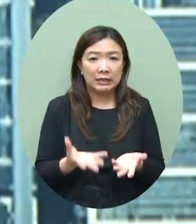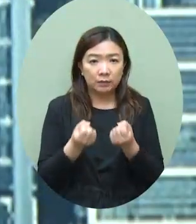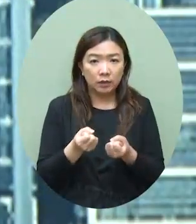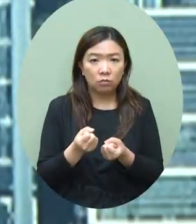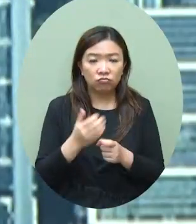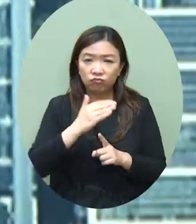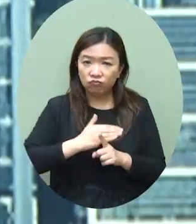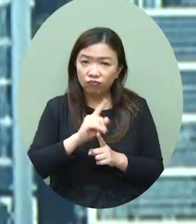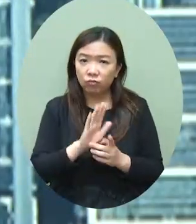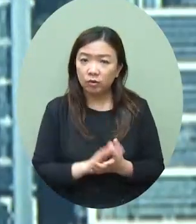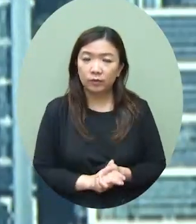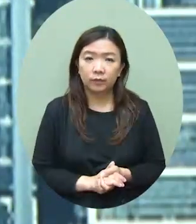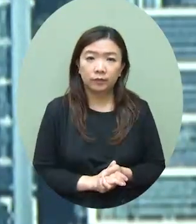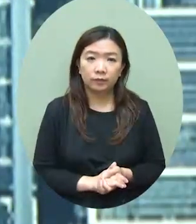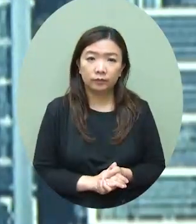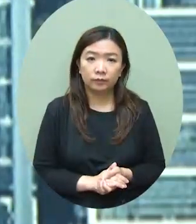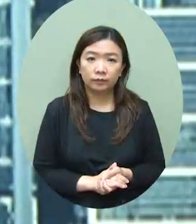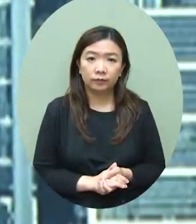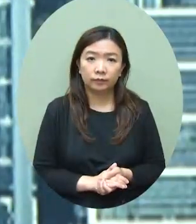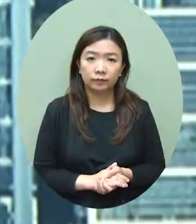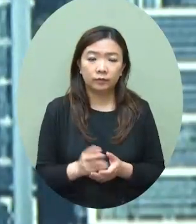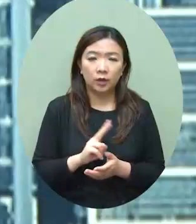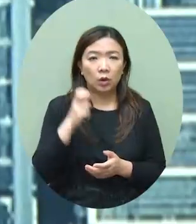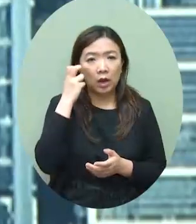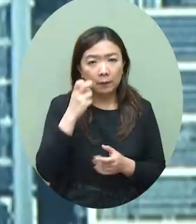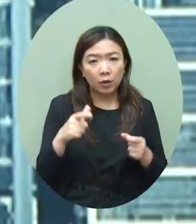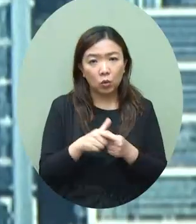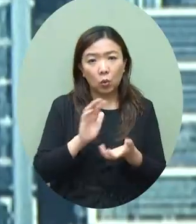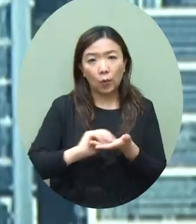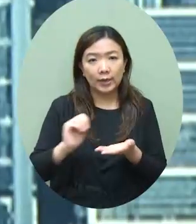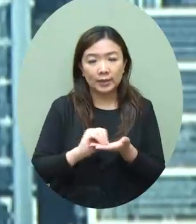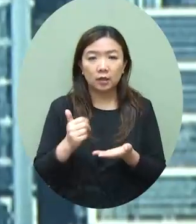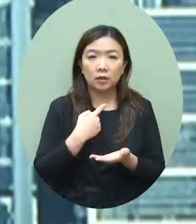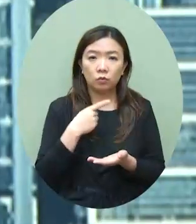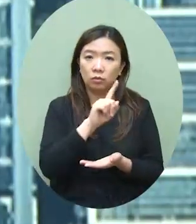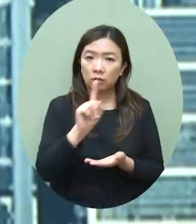度。當然亦都要考慮即係公共衛生嘅需要啦，特別